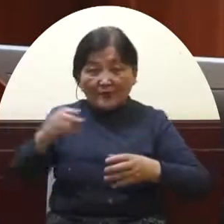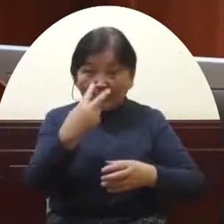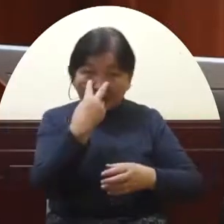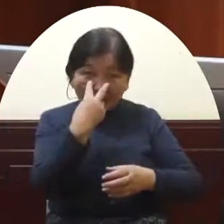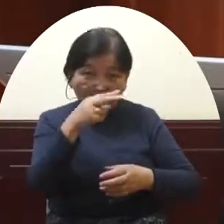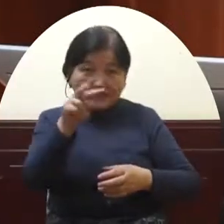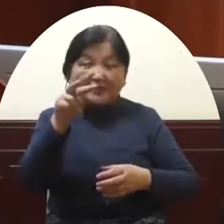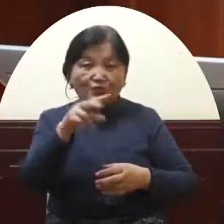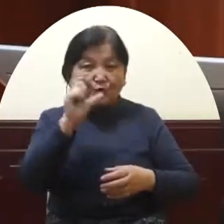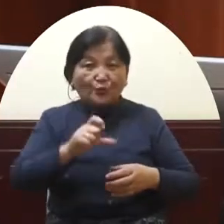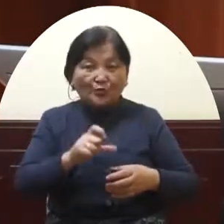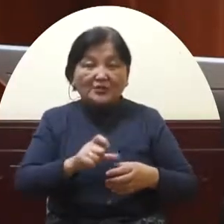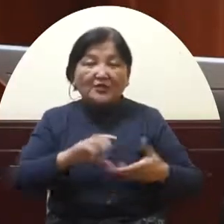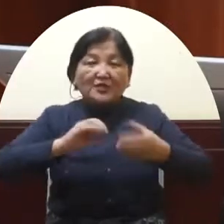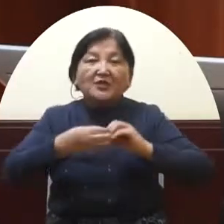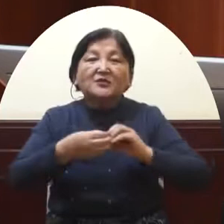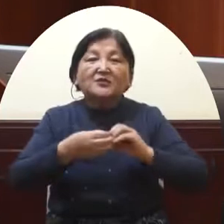ажиглагчдын